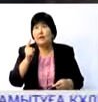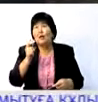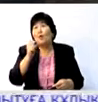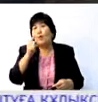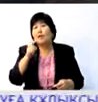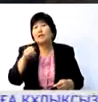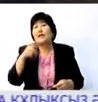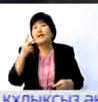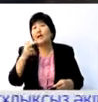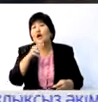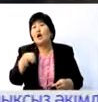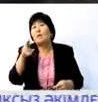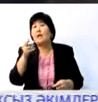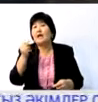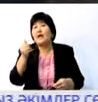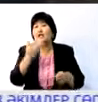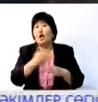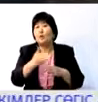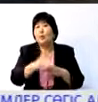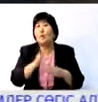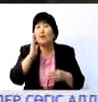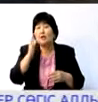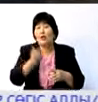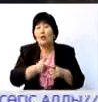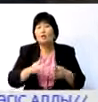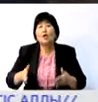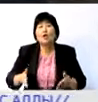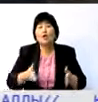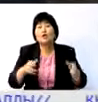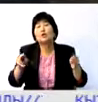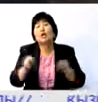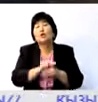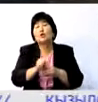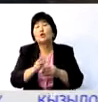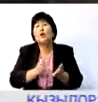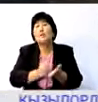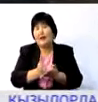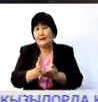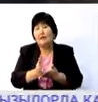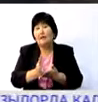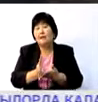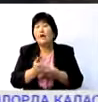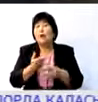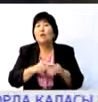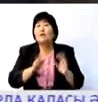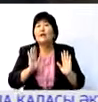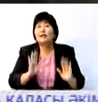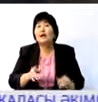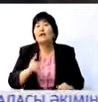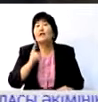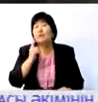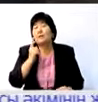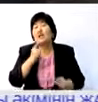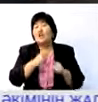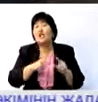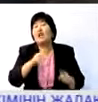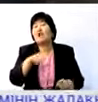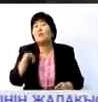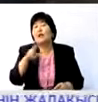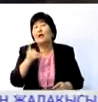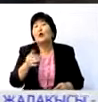11,2 миллиард теңге ақша бөлінсе, осы жолдарды жөндеуге бағытталған. Оның тек қана 1,5 миллиардтай